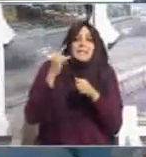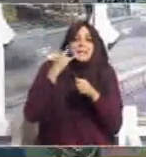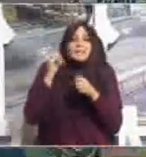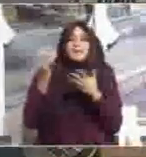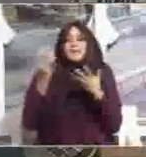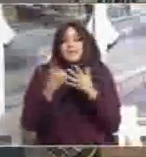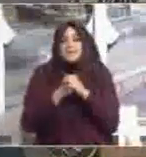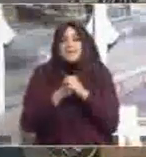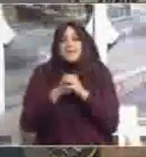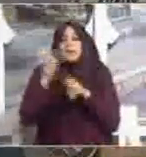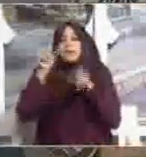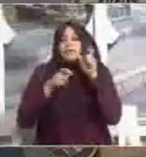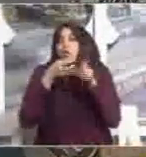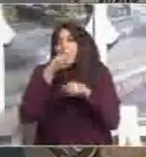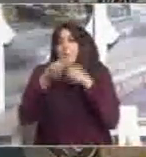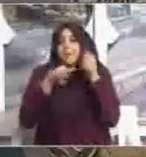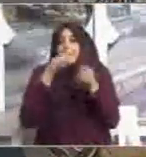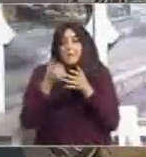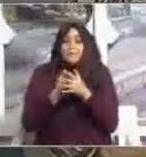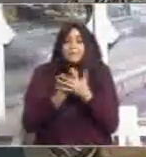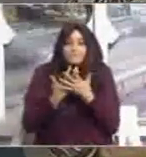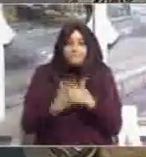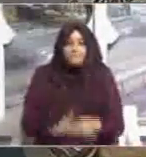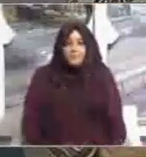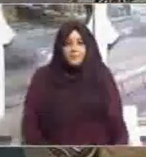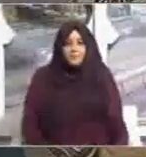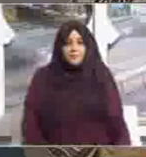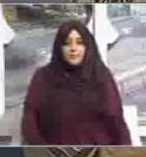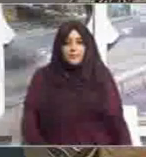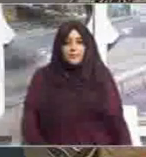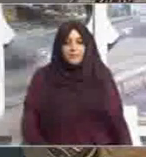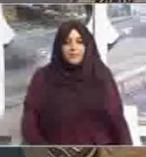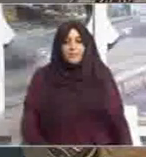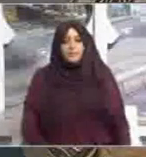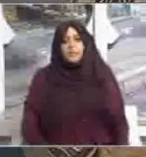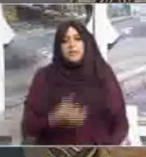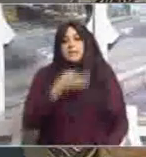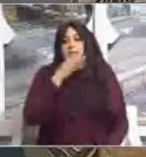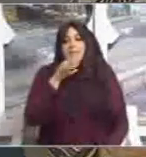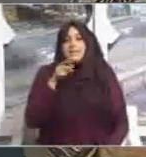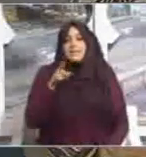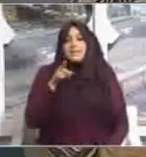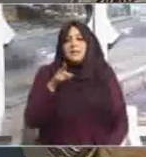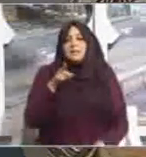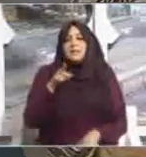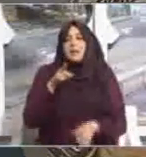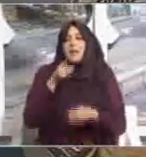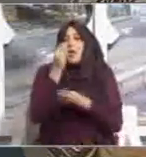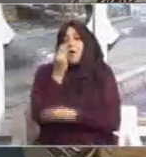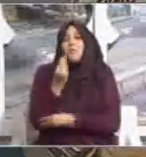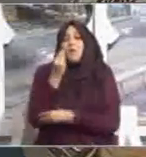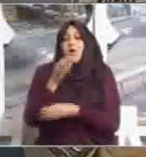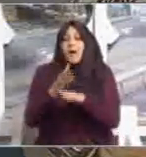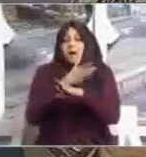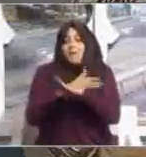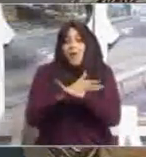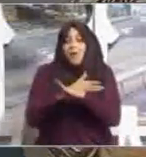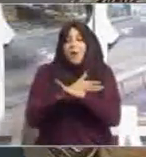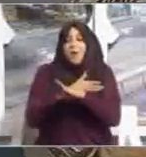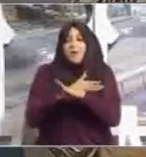لوحه بسرعه دكتور الوقت ما بقاش. احنا نقولوا بان هذه الصبي اذا مات قبل البلوغ النبي صلى الله عليه وسلم